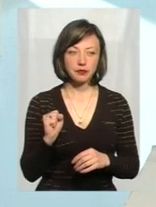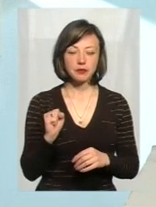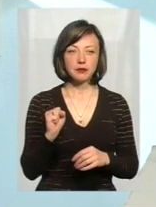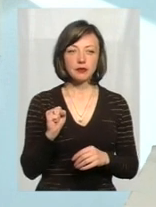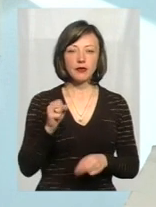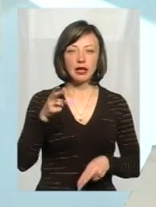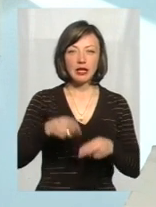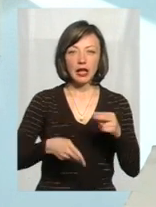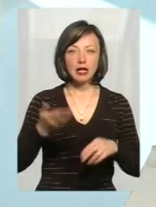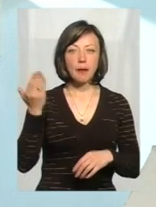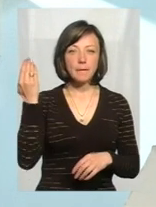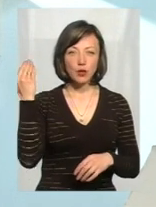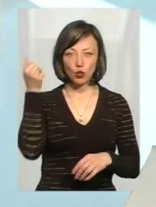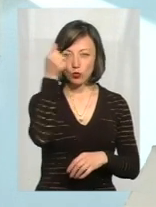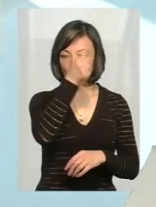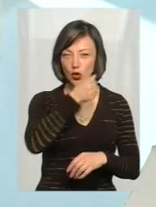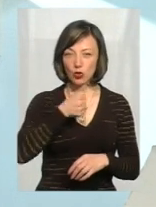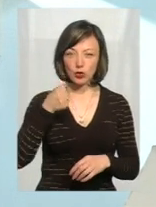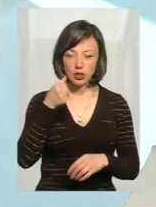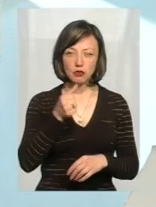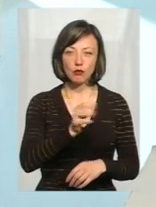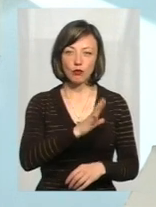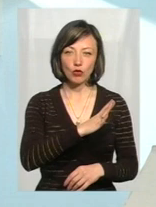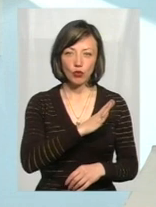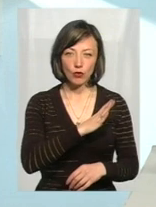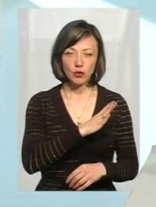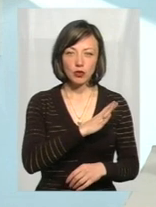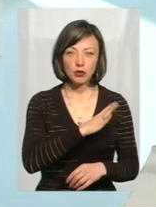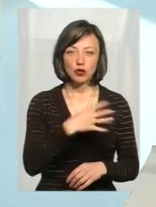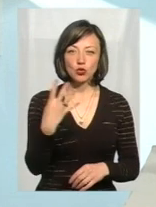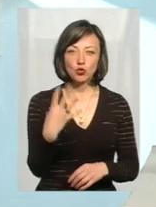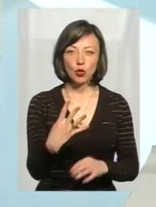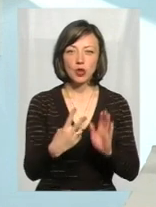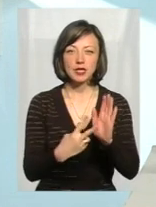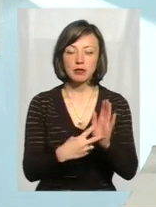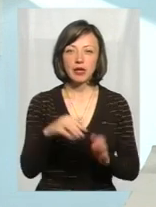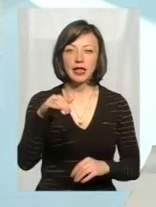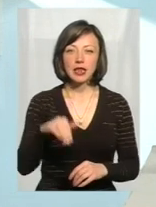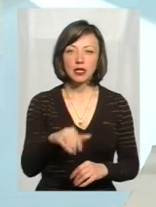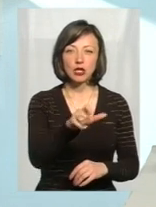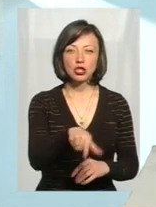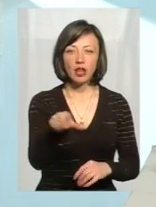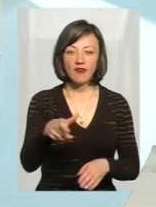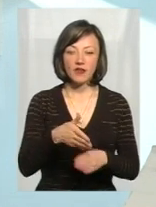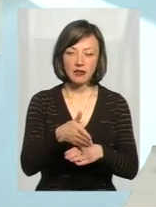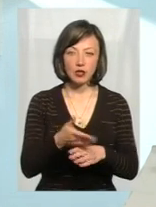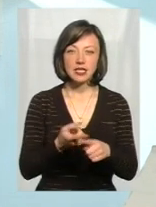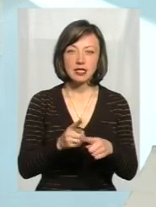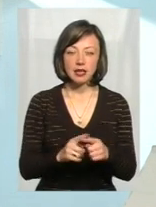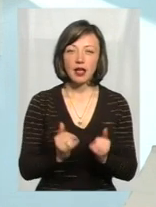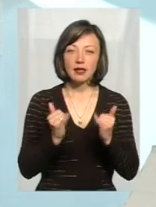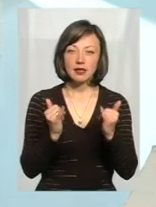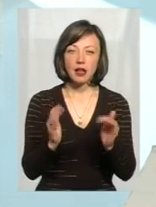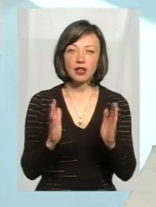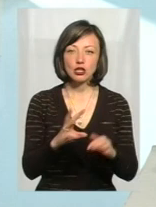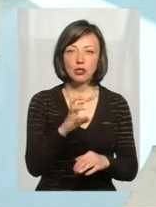на кінець минулого року, у минулому році, склав 47 тисяч відвідувачів. Це для лише